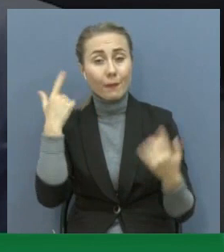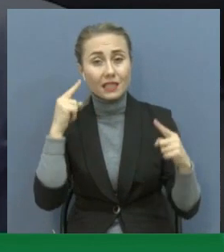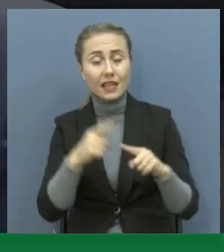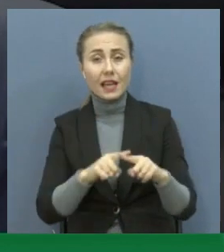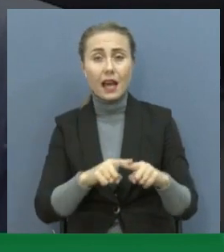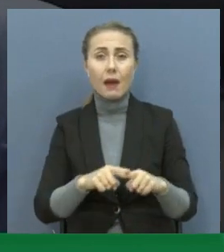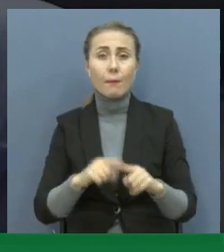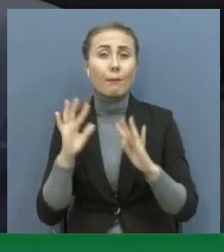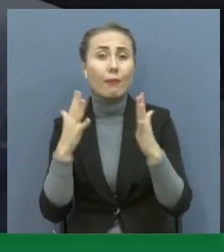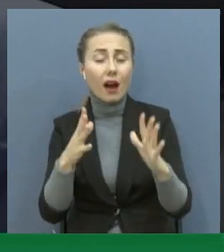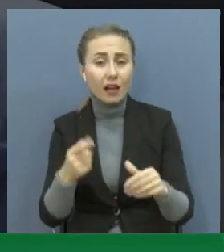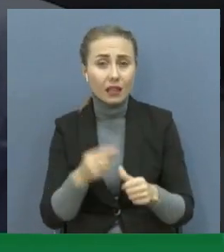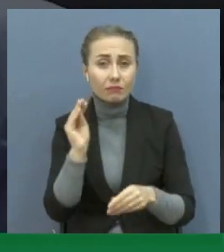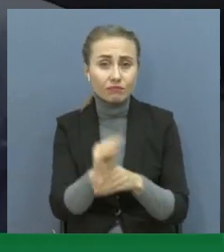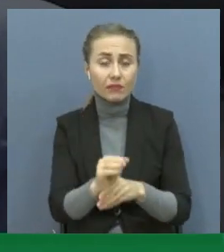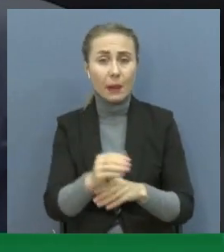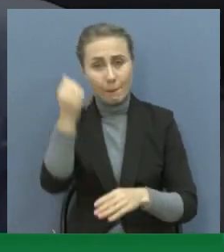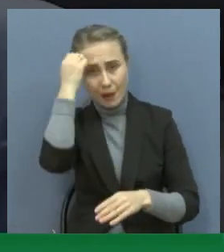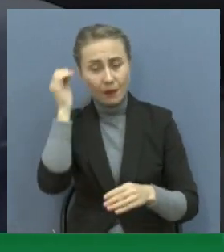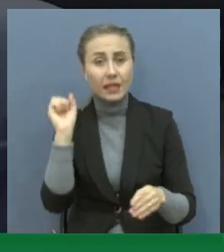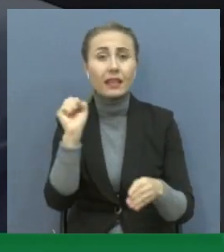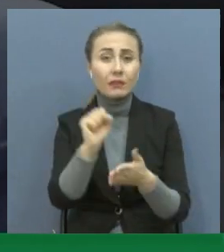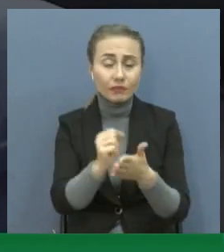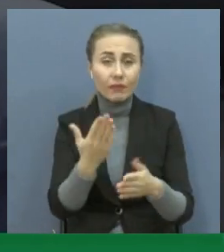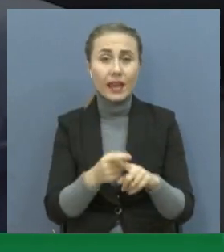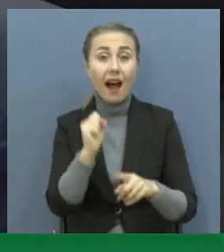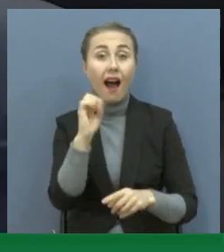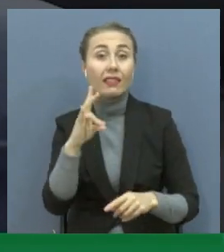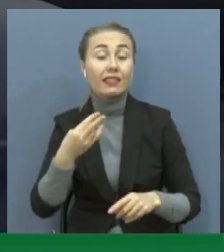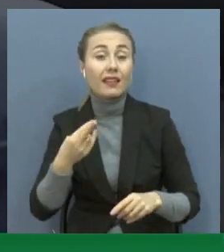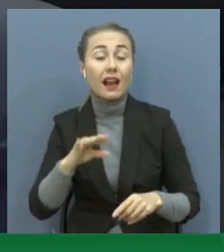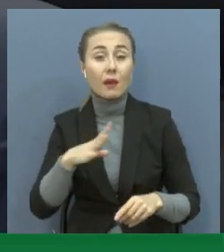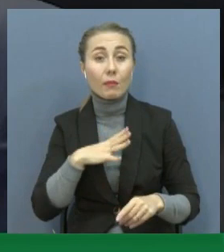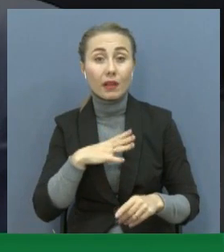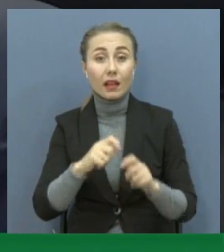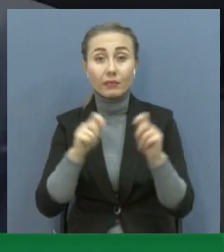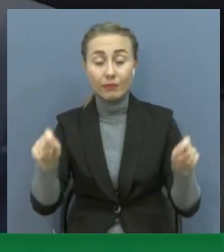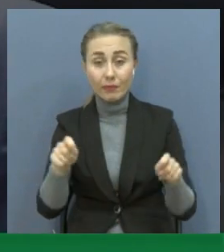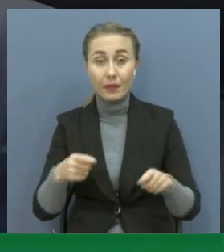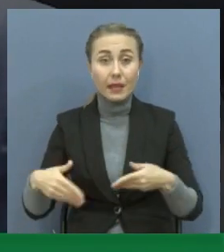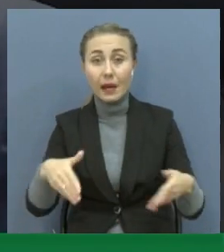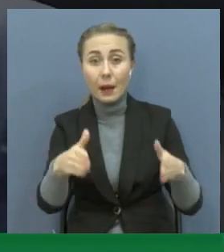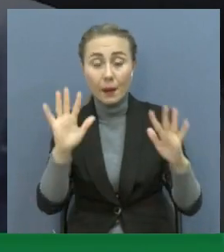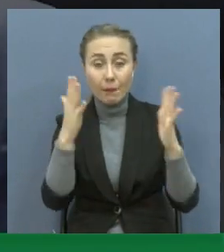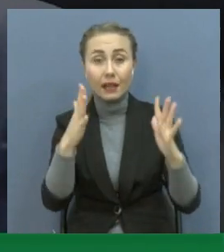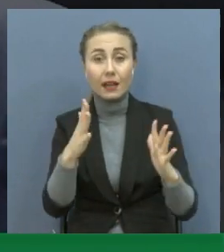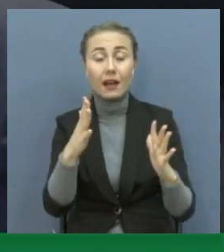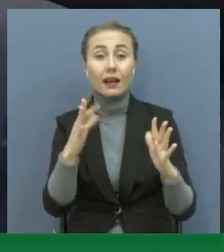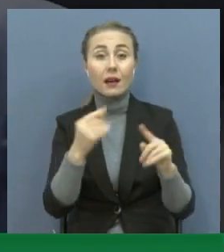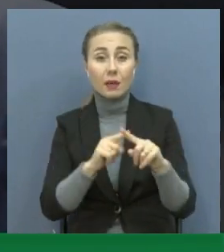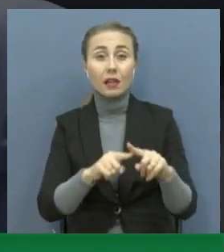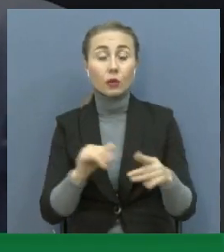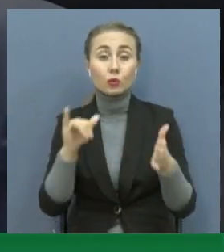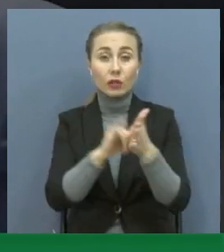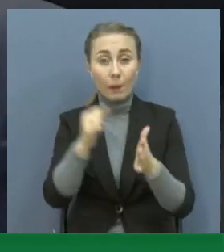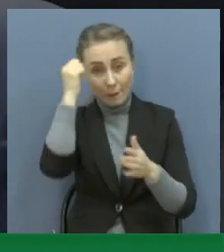скверам. Устанавливаются его памятники. Буквально недавно в Анталии состоялось открытие парка имени Абая с установкой памятной доски. В